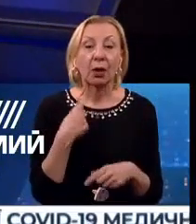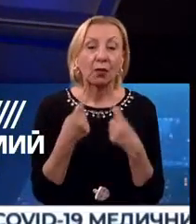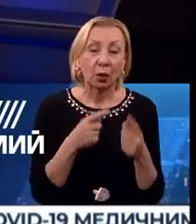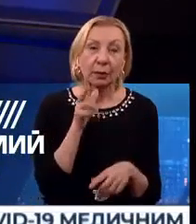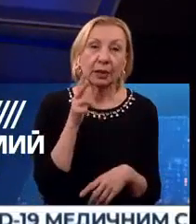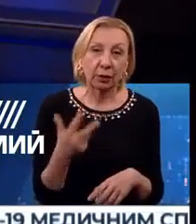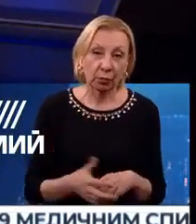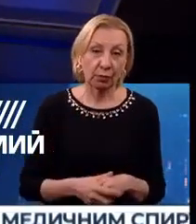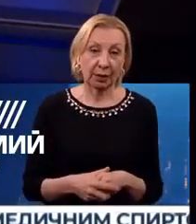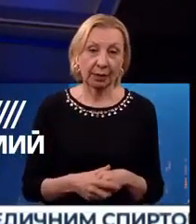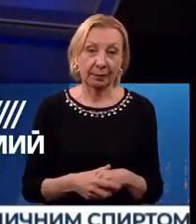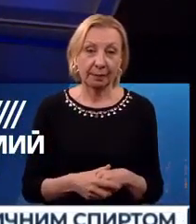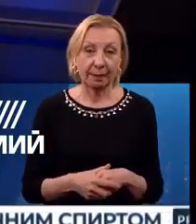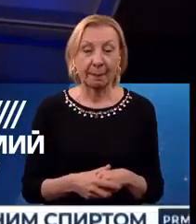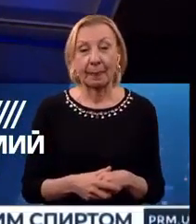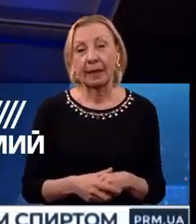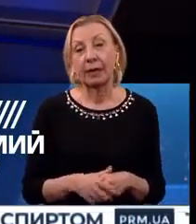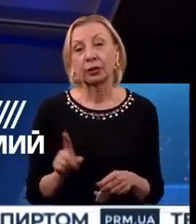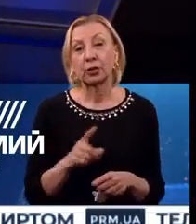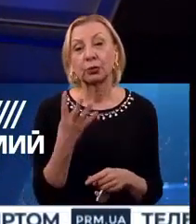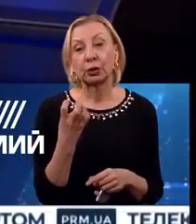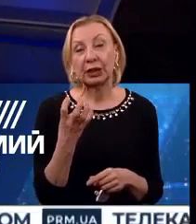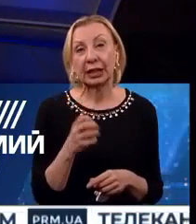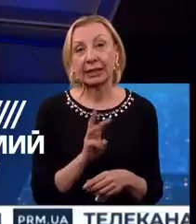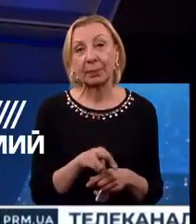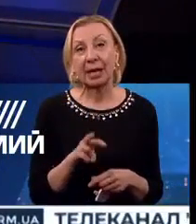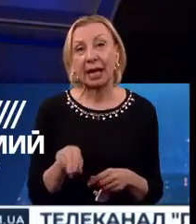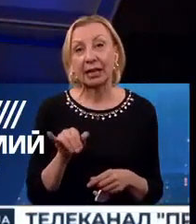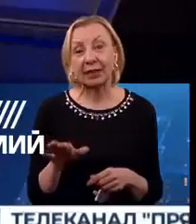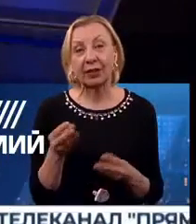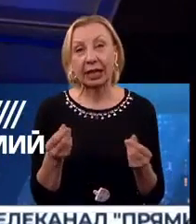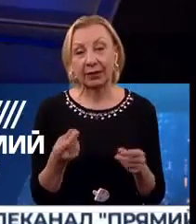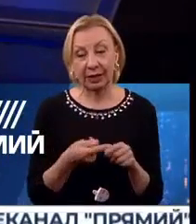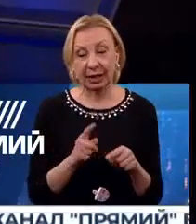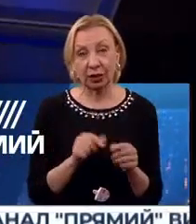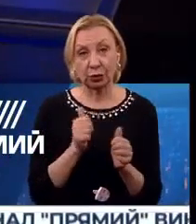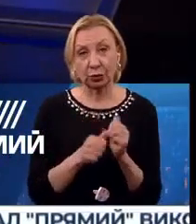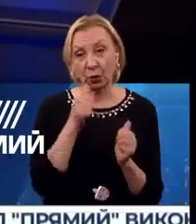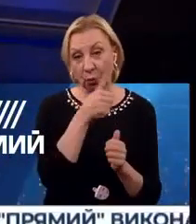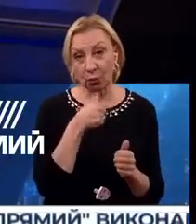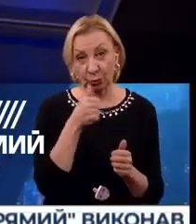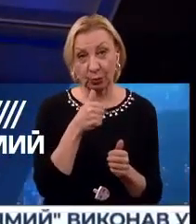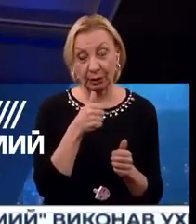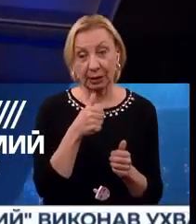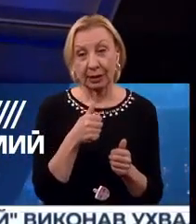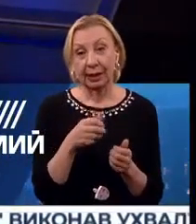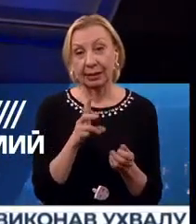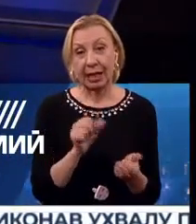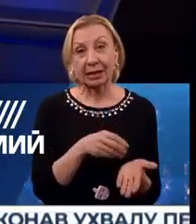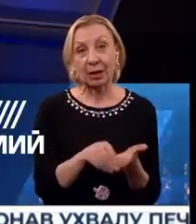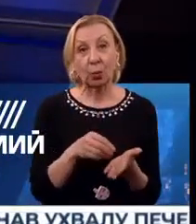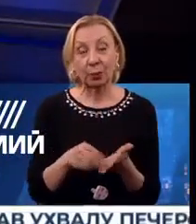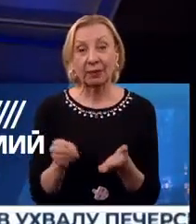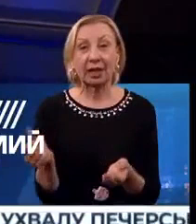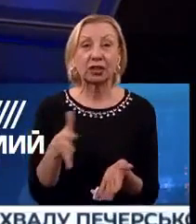«Купуй українське, плати українцям», щоб 400 мільярдів гривень, які щороку освоюються державних коштів на закупівлях,